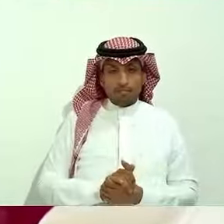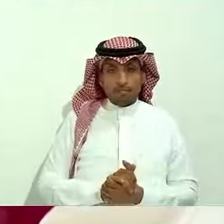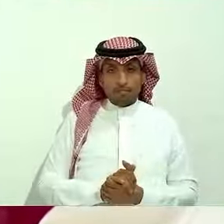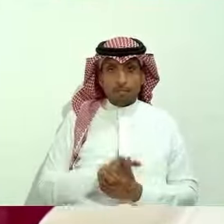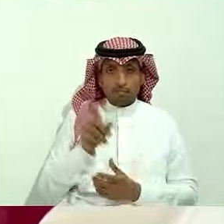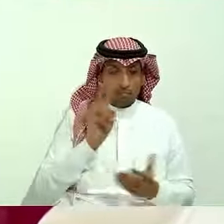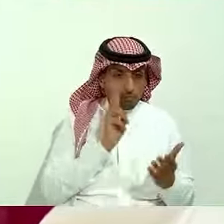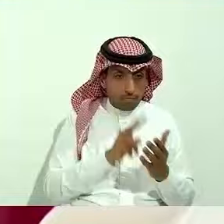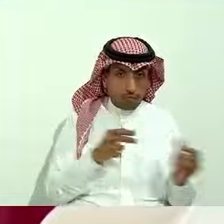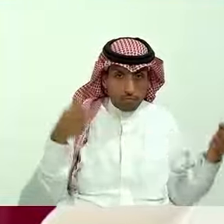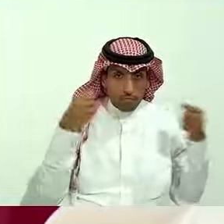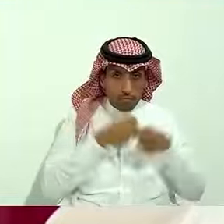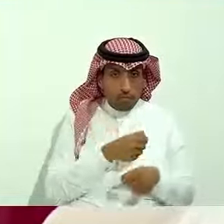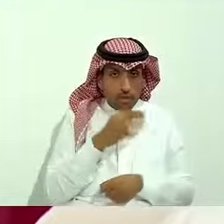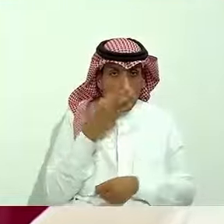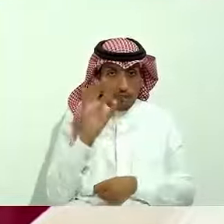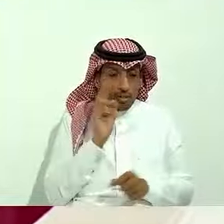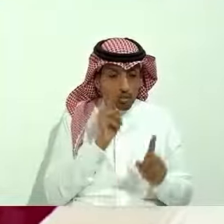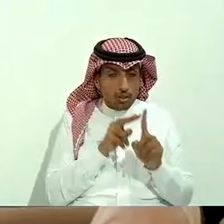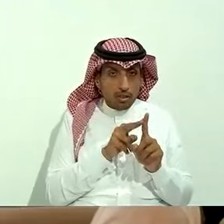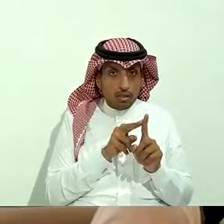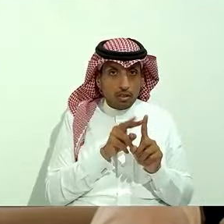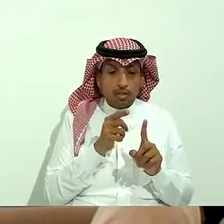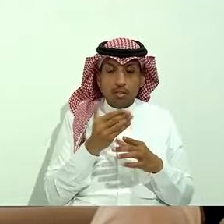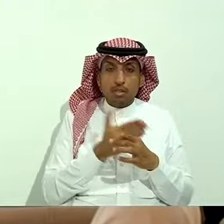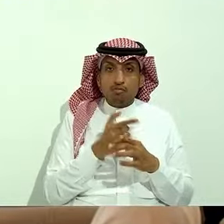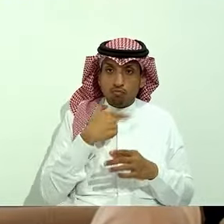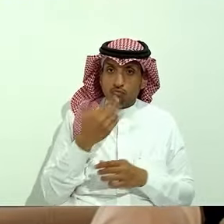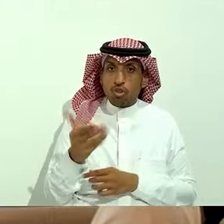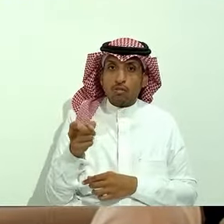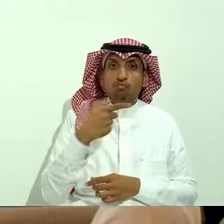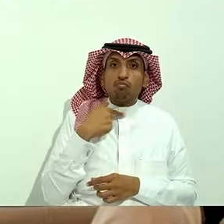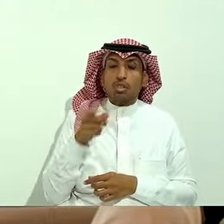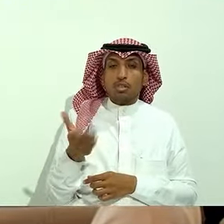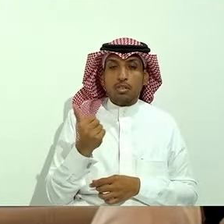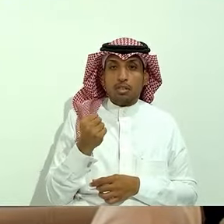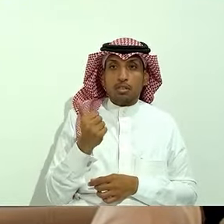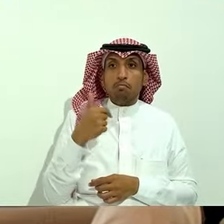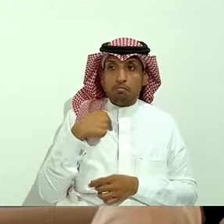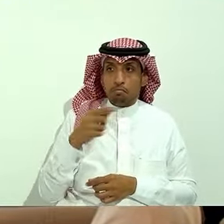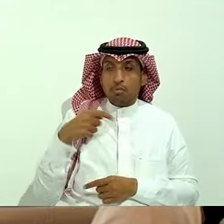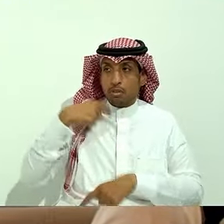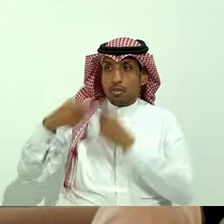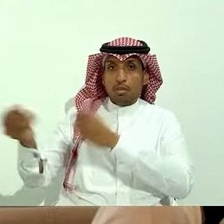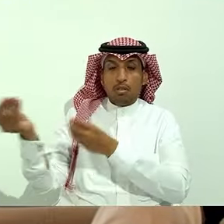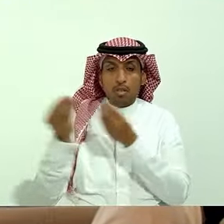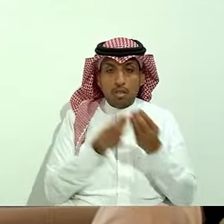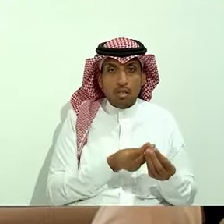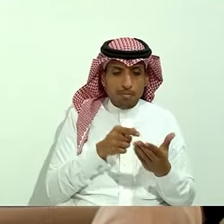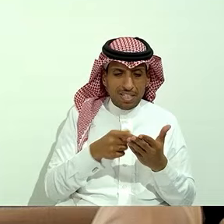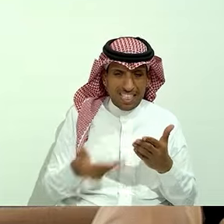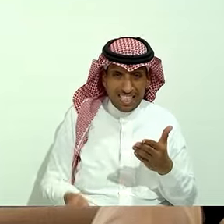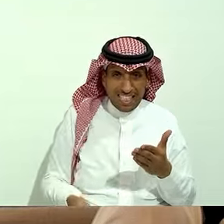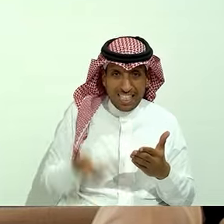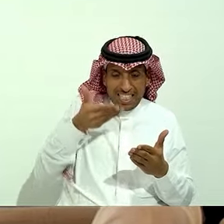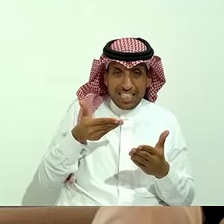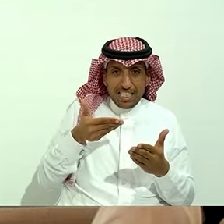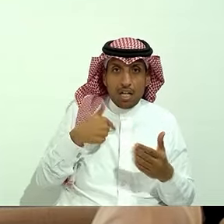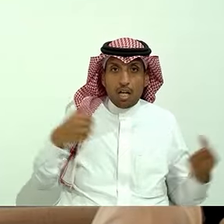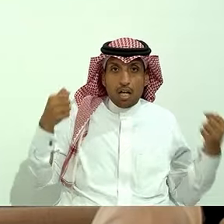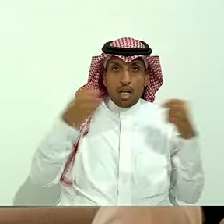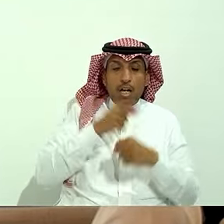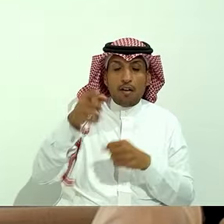شافت العباية في فرنسية قالت لي تري شيك أبغاها I want this، ورحت جبت لها عباية صارت قالت لي بس قصريها شوي بلبسها